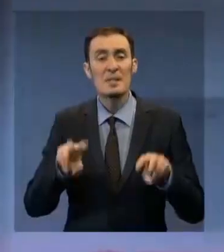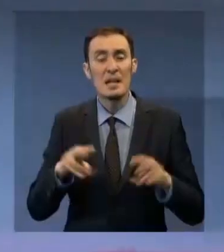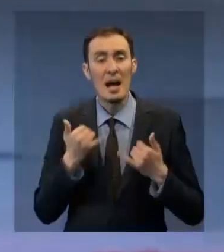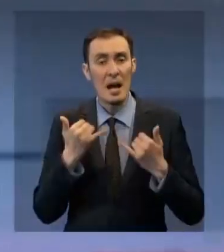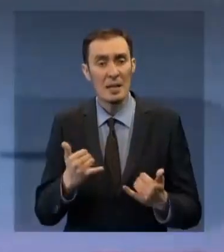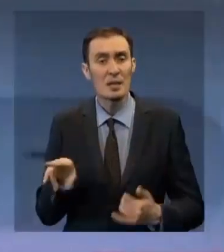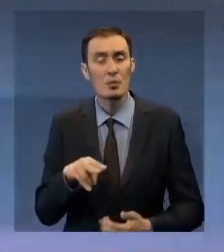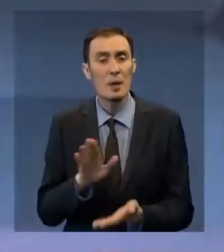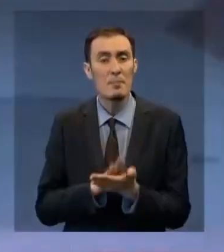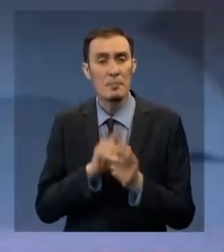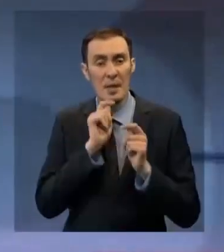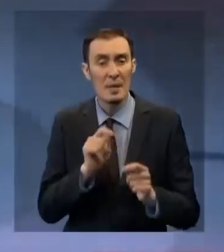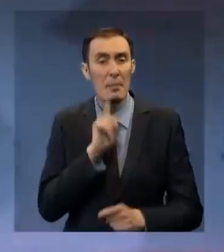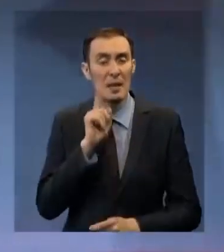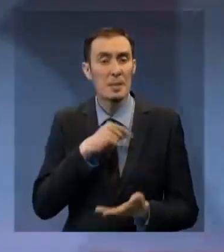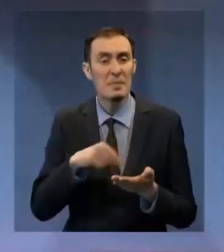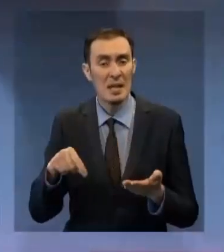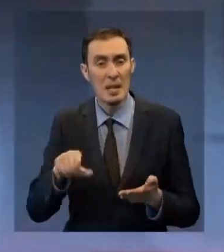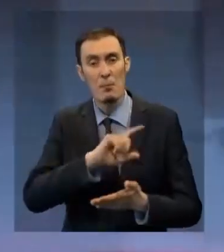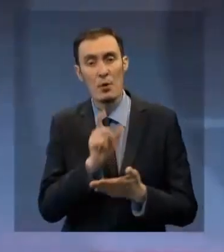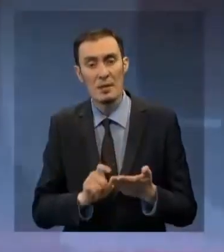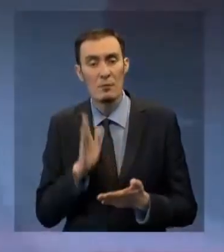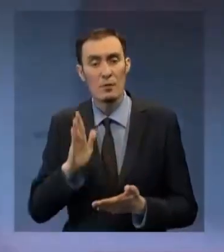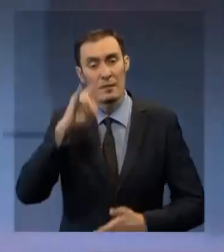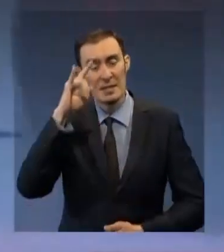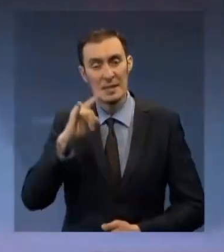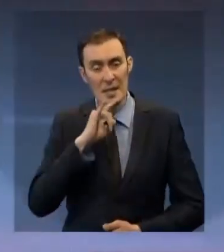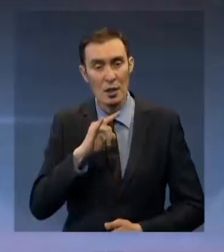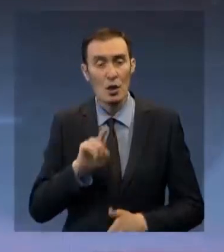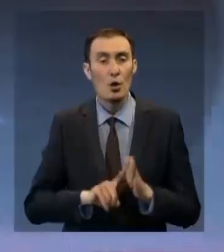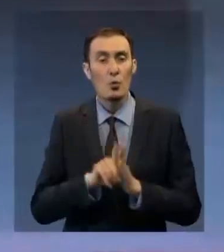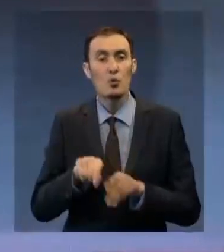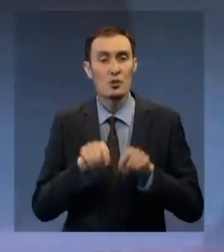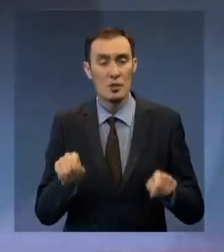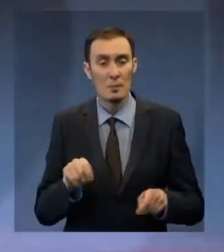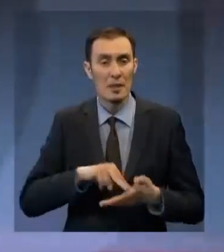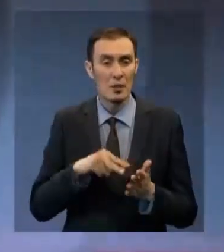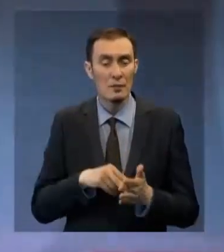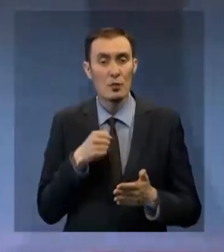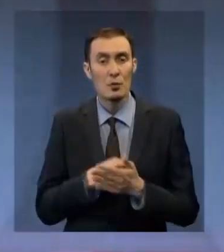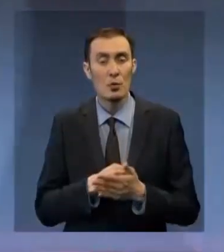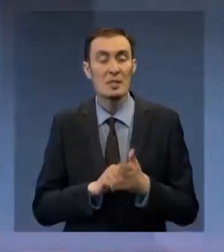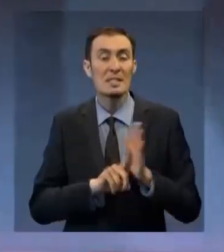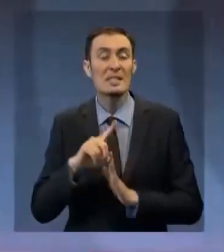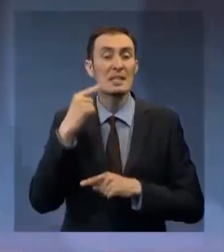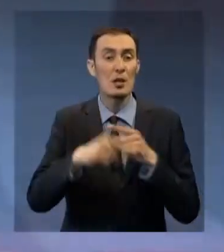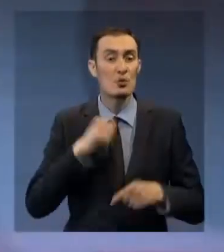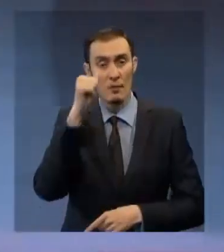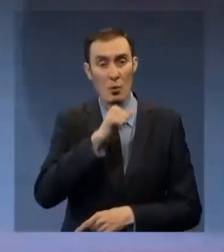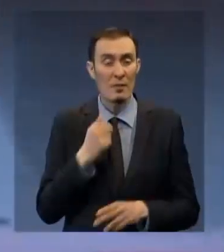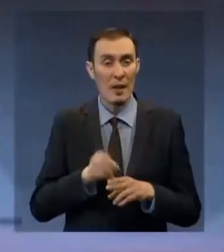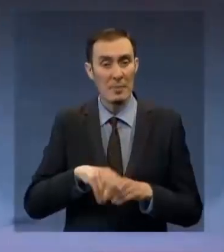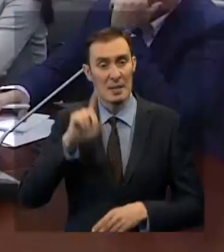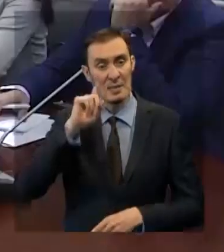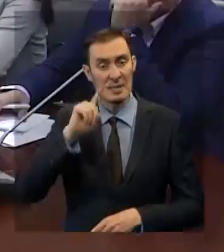Специальная литературная премия для молодых писателей и поэтов появится в Казахстане. Учредить ее планируют со следующего года. Об